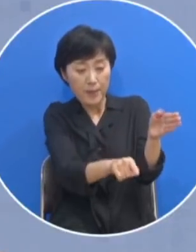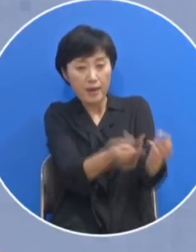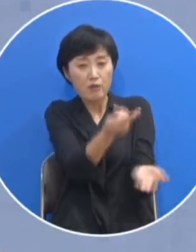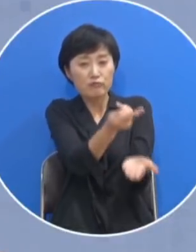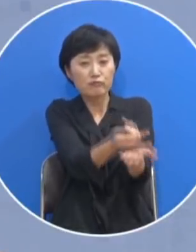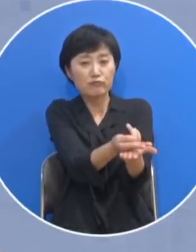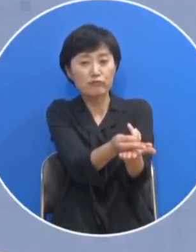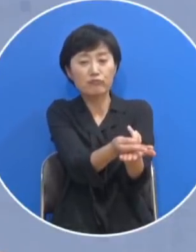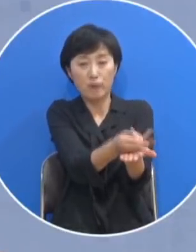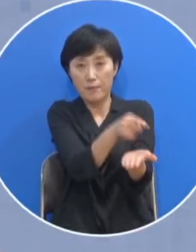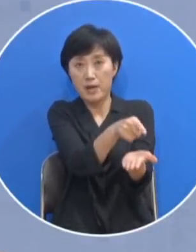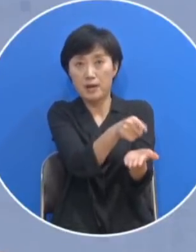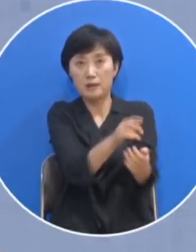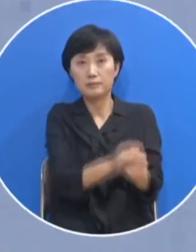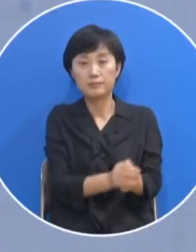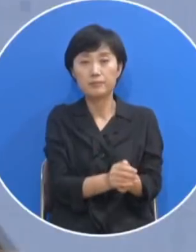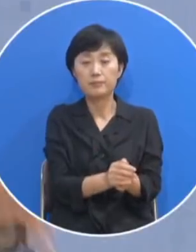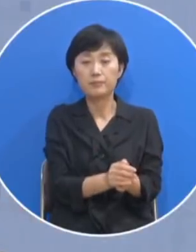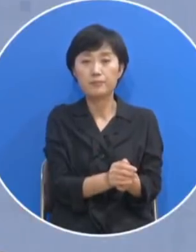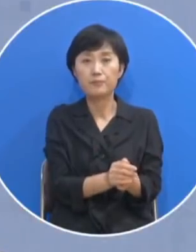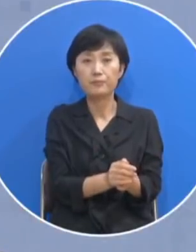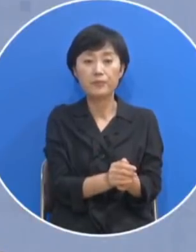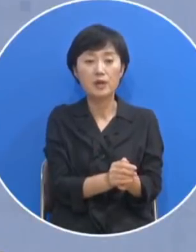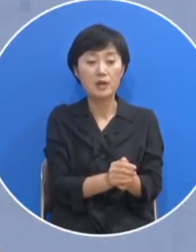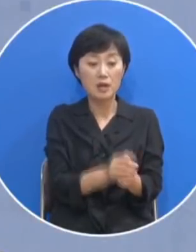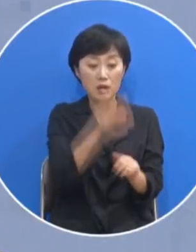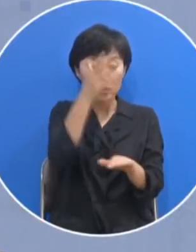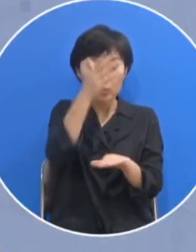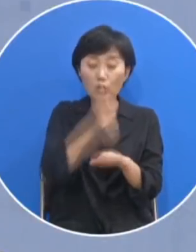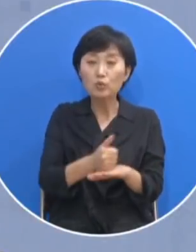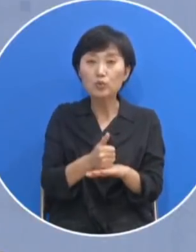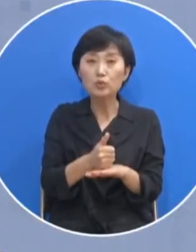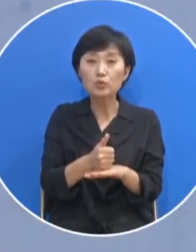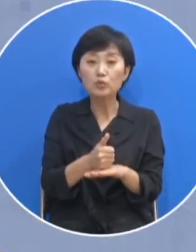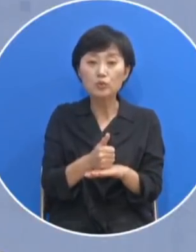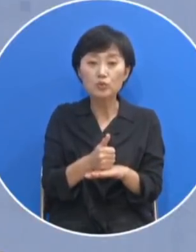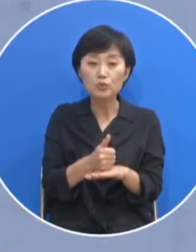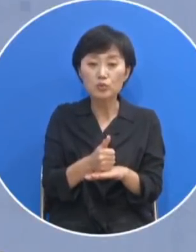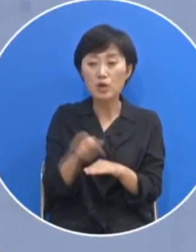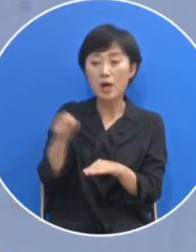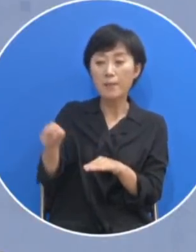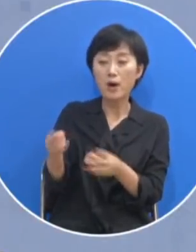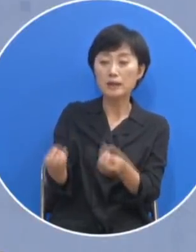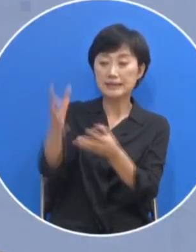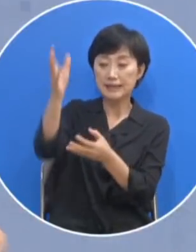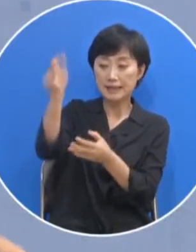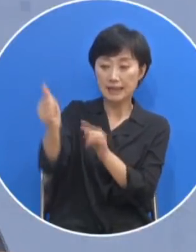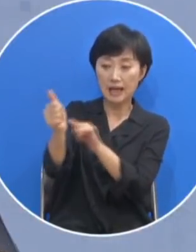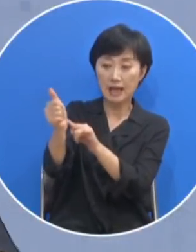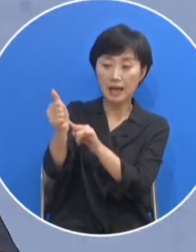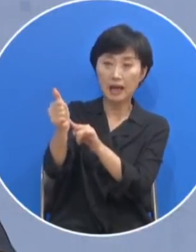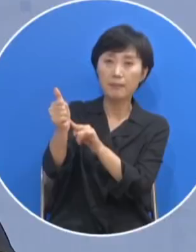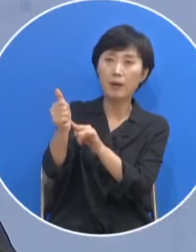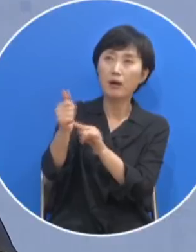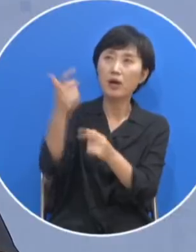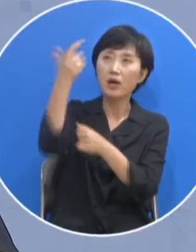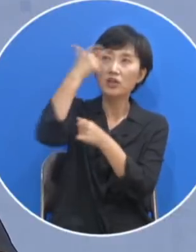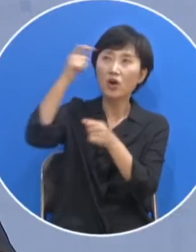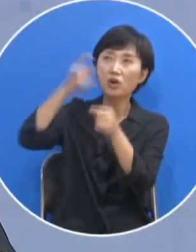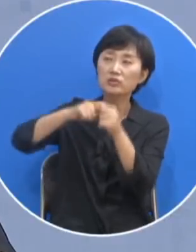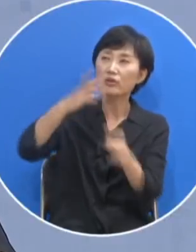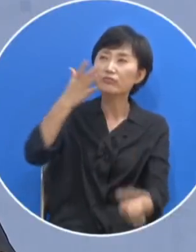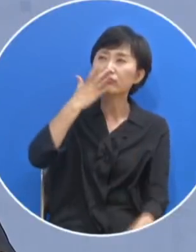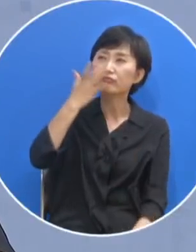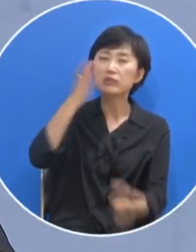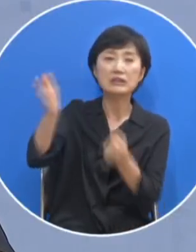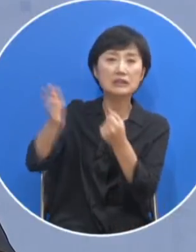와요 그런데 더 중요한 것을 그래서 이스라엘의 뭐든 이성이 끊어져 볼 거야 내 5위 쓰이다 소재 모 엿볼 통해서